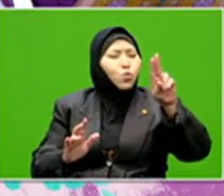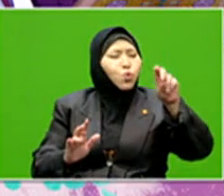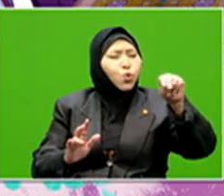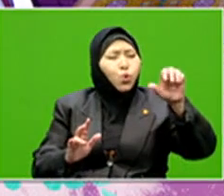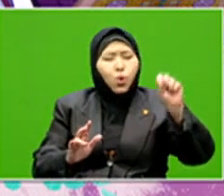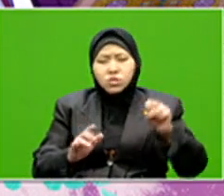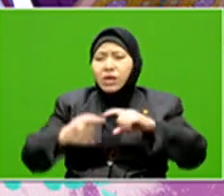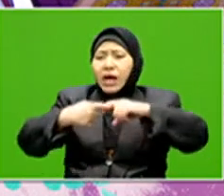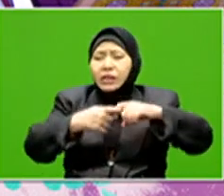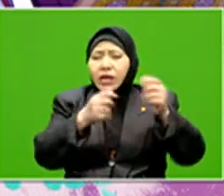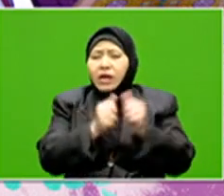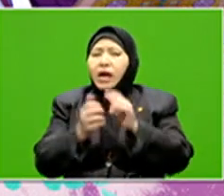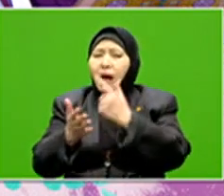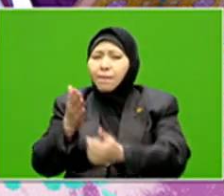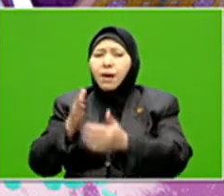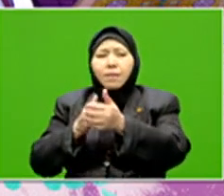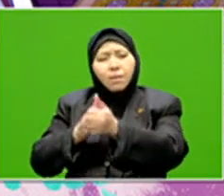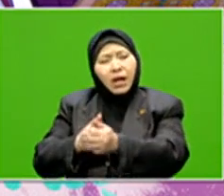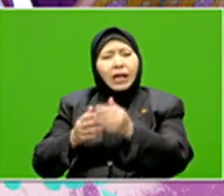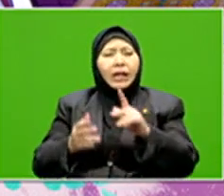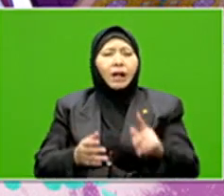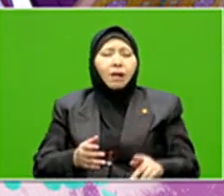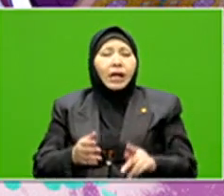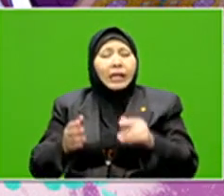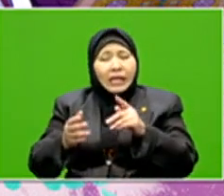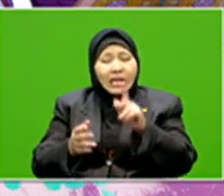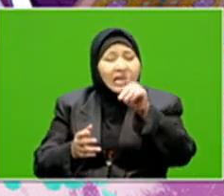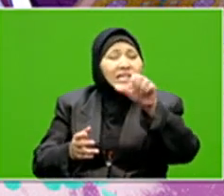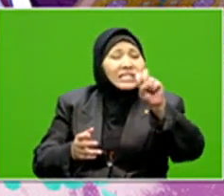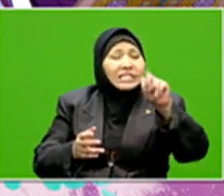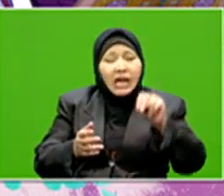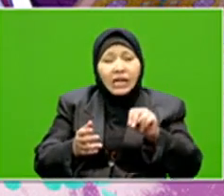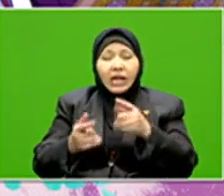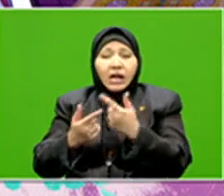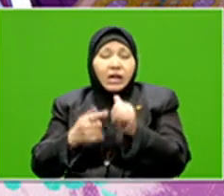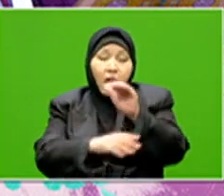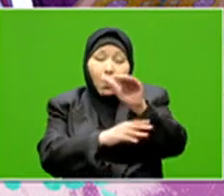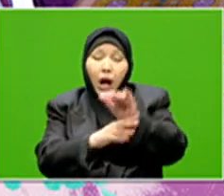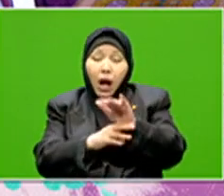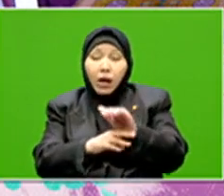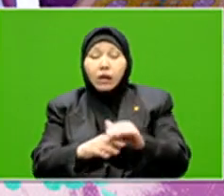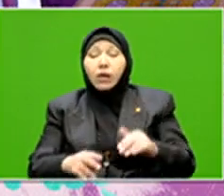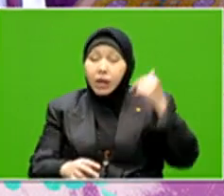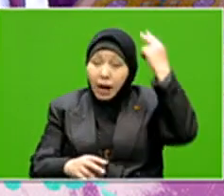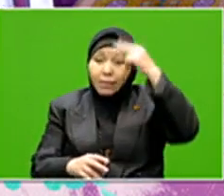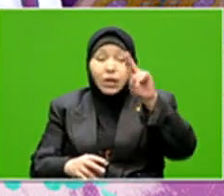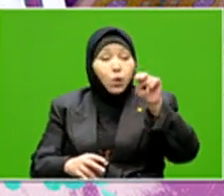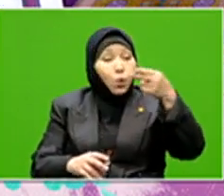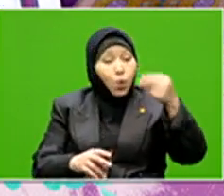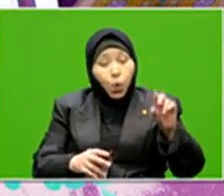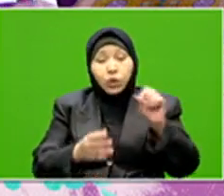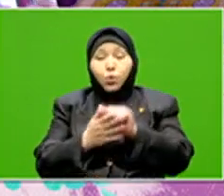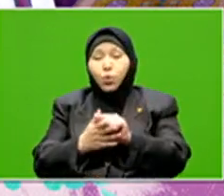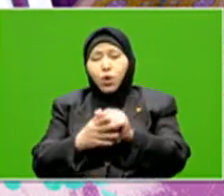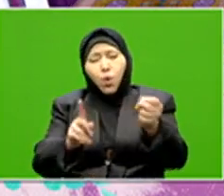berkaitan dengan apakah ending ya, kesan daripada dakwah itu. Kalau Nabi Nuh, kaumnya itu akhirnya diazab. Kalau tidak,